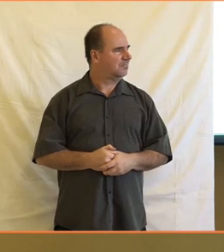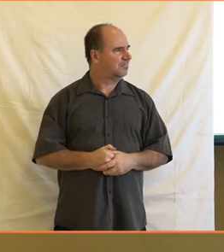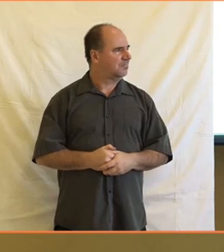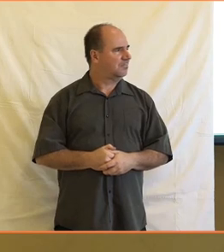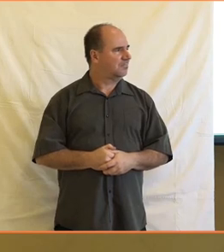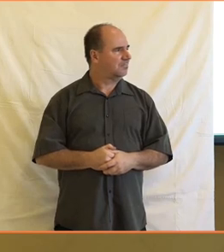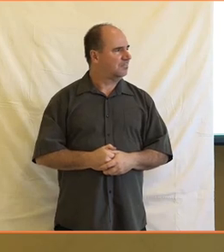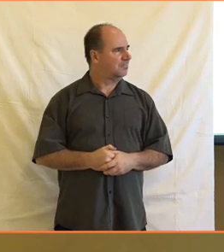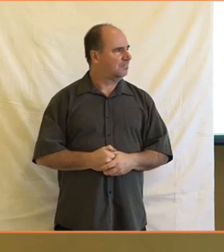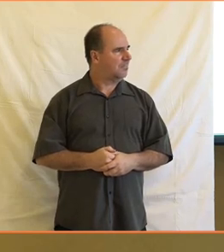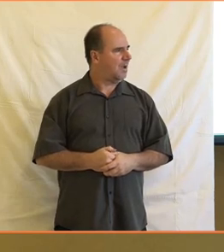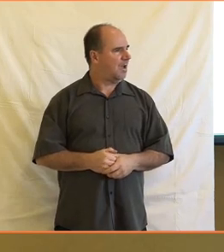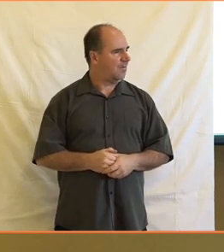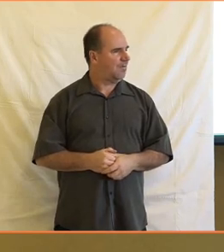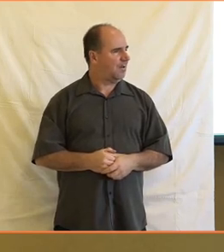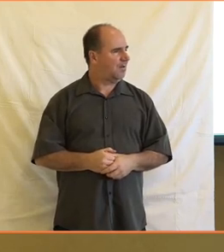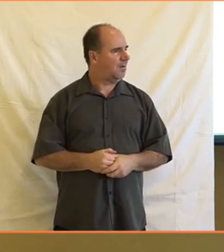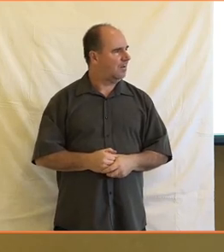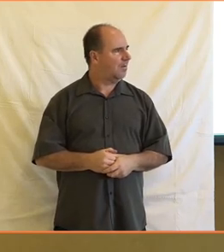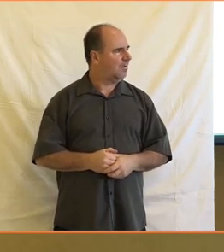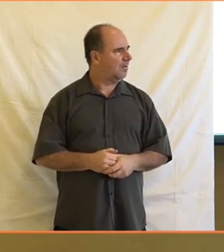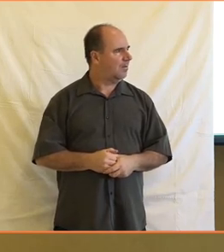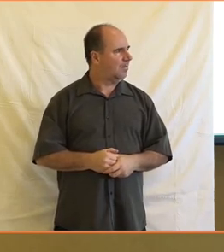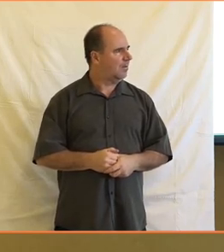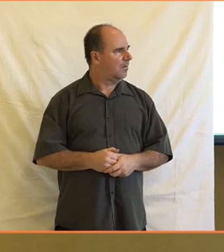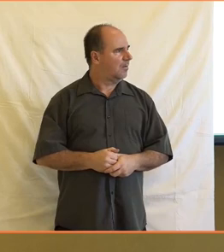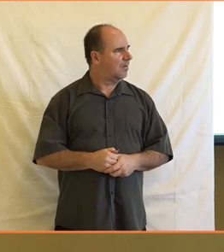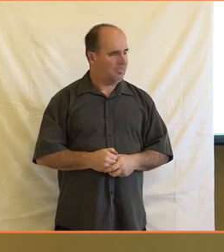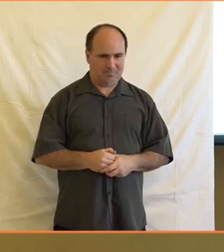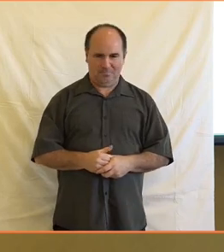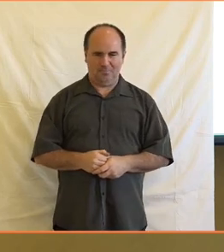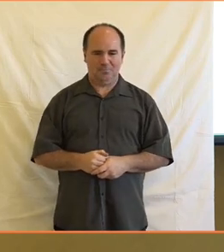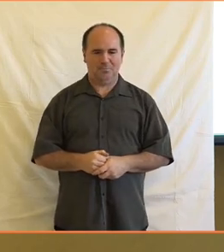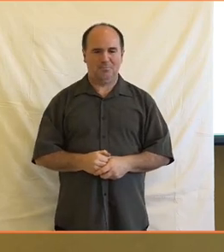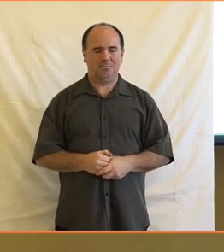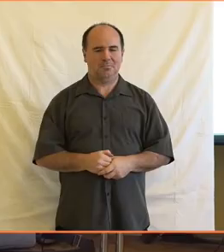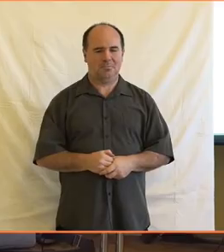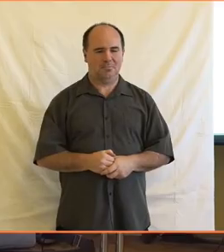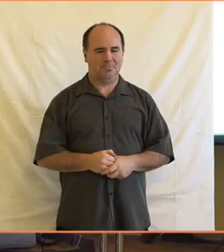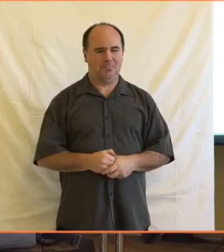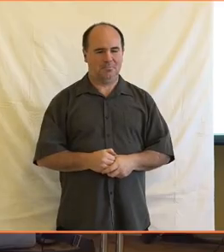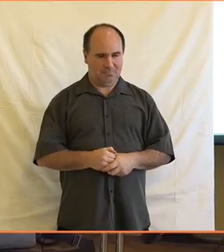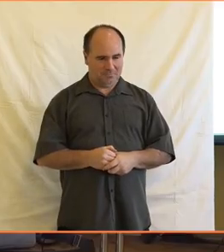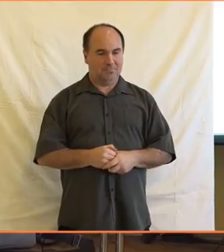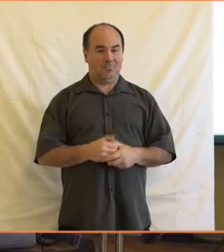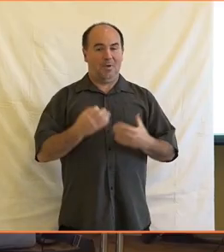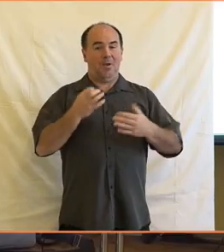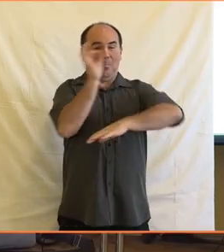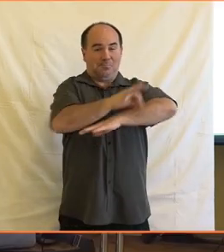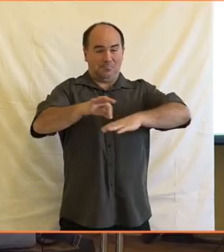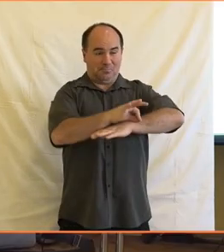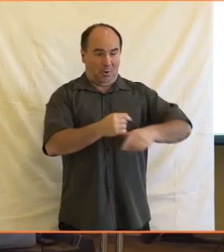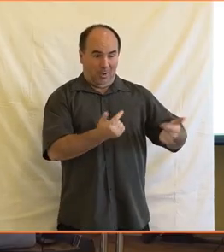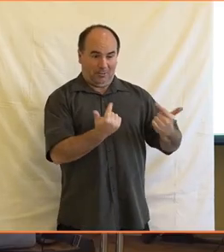partner, the Electronic Frontier Norway, makes it even more valuable. Co dává tomuto projektu